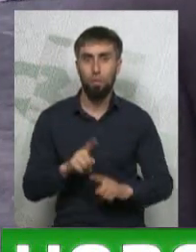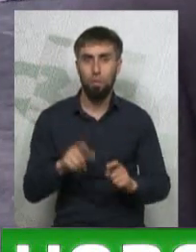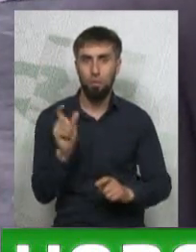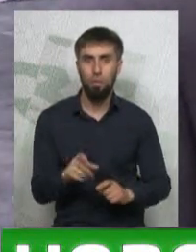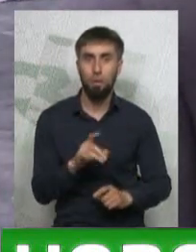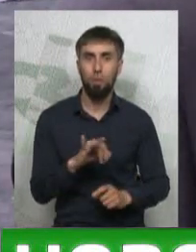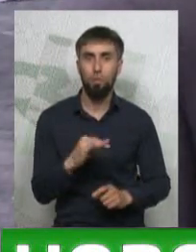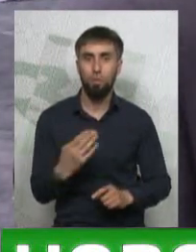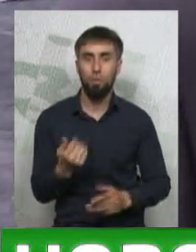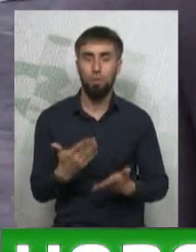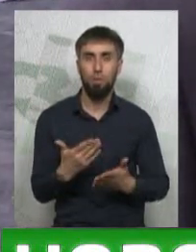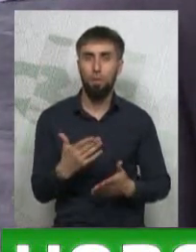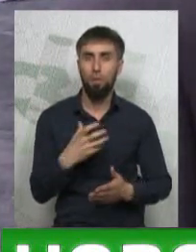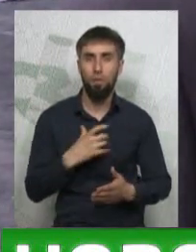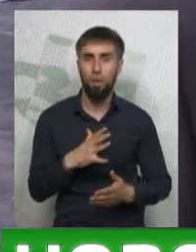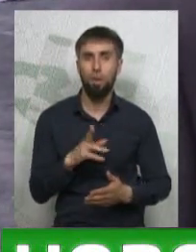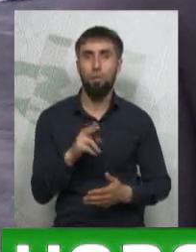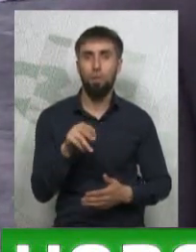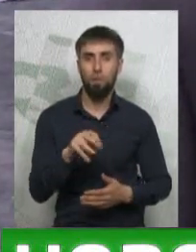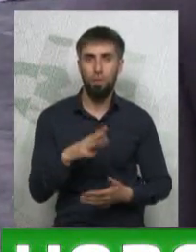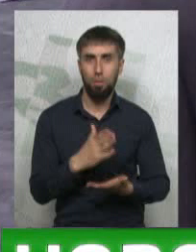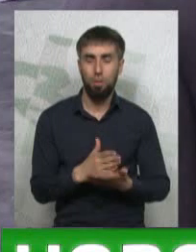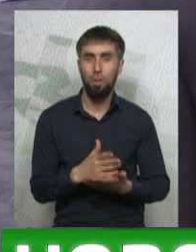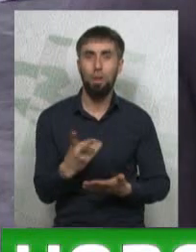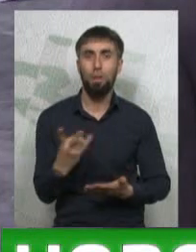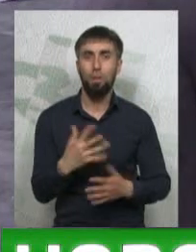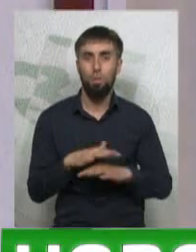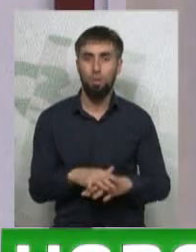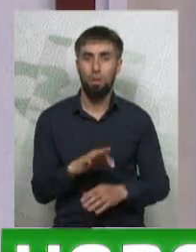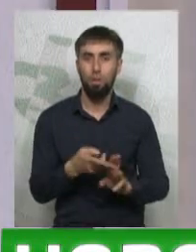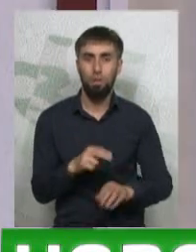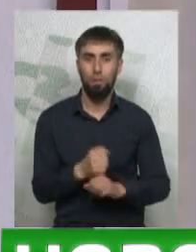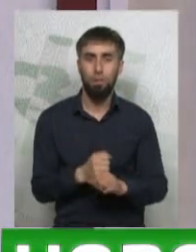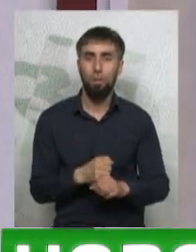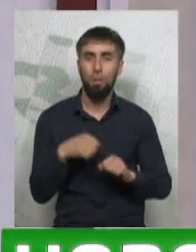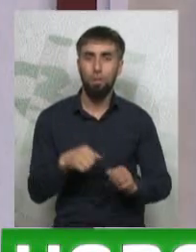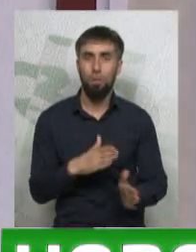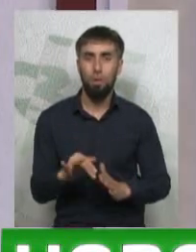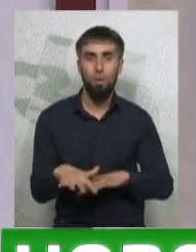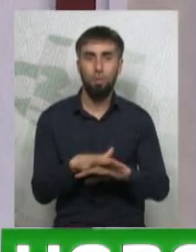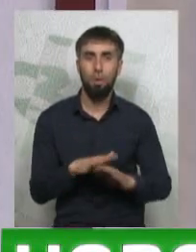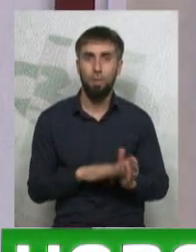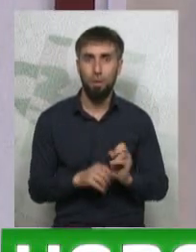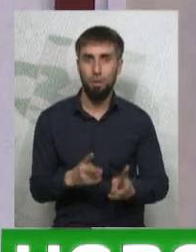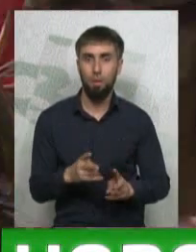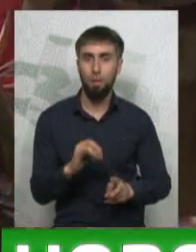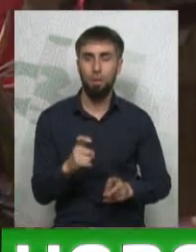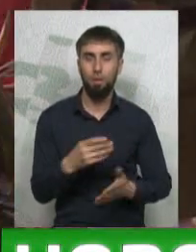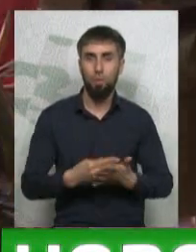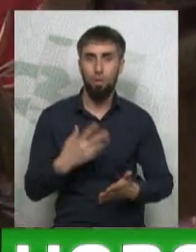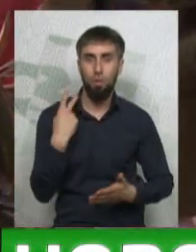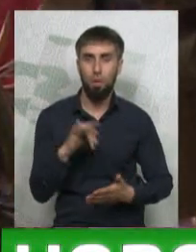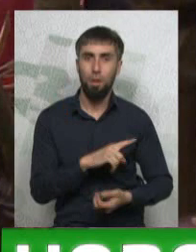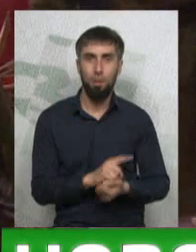человека, ингуша, или не имеет значения, кто бы там ни был, на каком основании он это все делает. Правопорядок и общественная безопасность – их священный долг